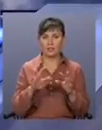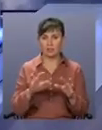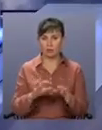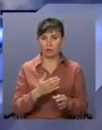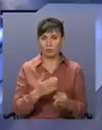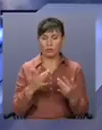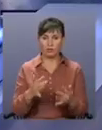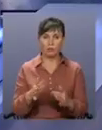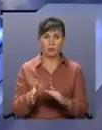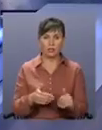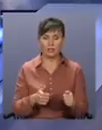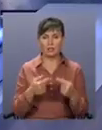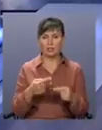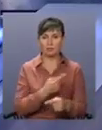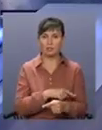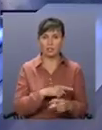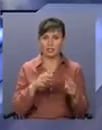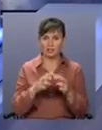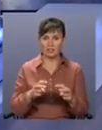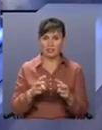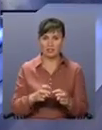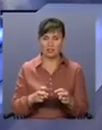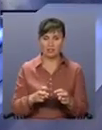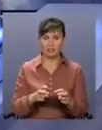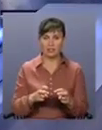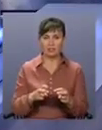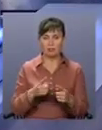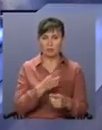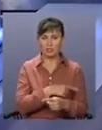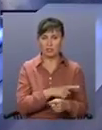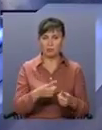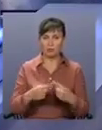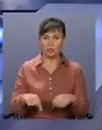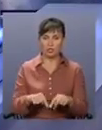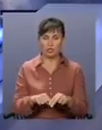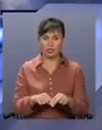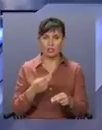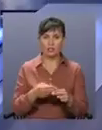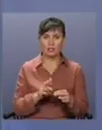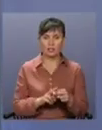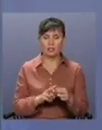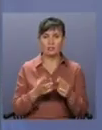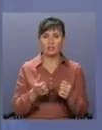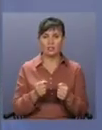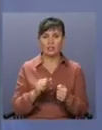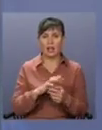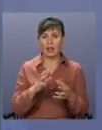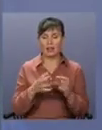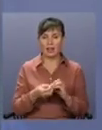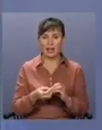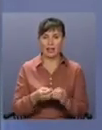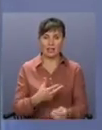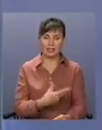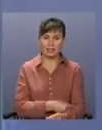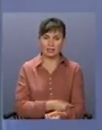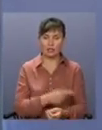требование, пройти непосредственно медицинское освидетельствование в медицинском учреждении. Это как взятие на анализ кровь